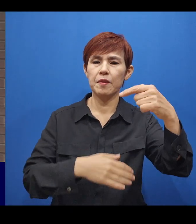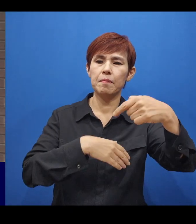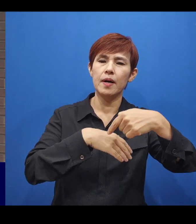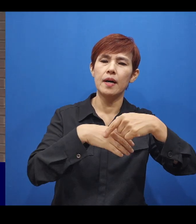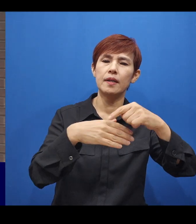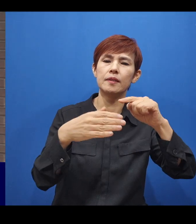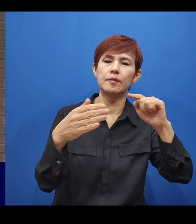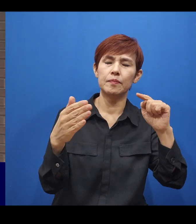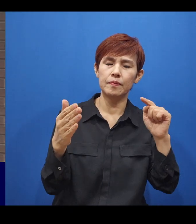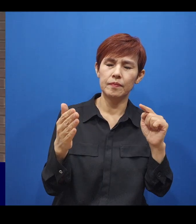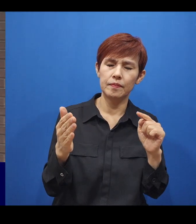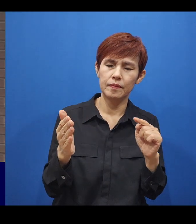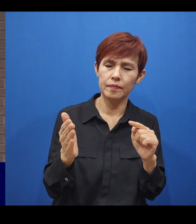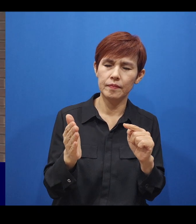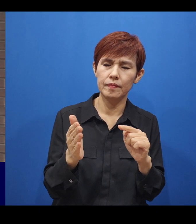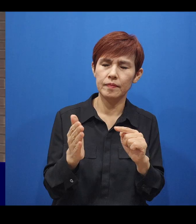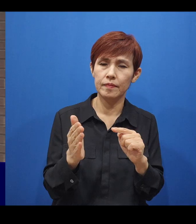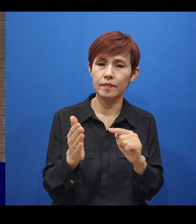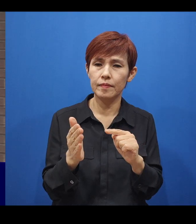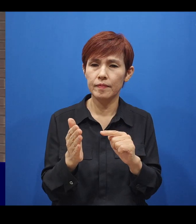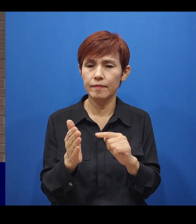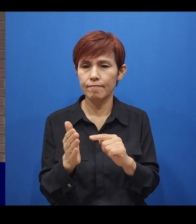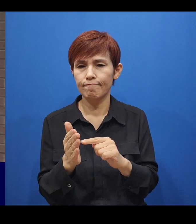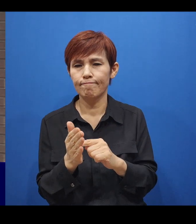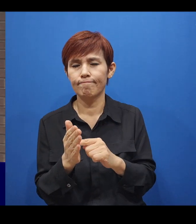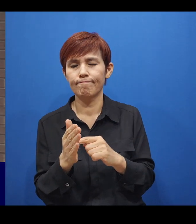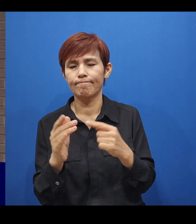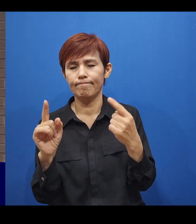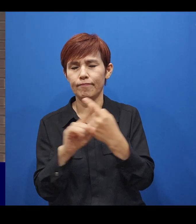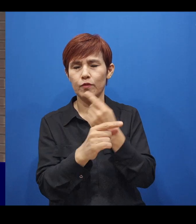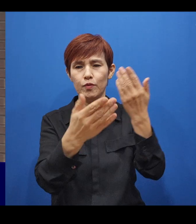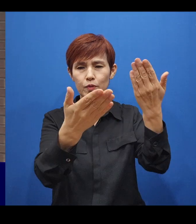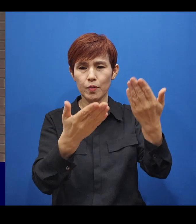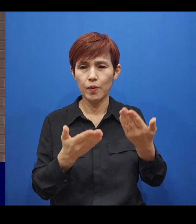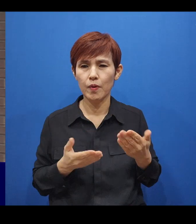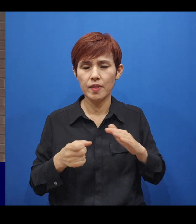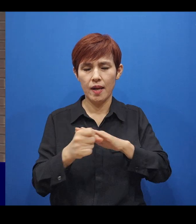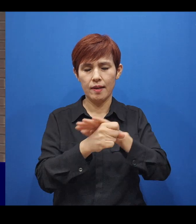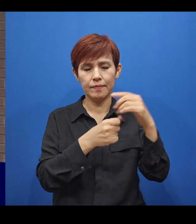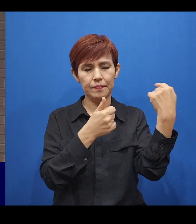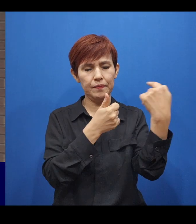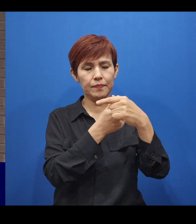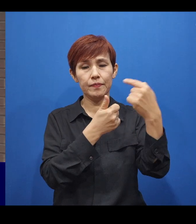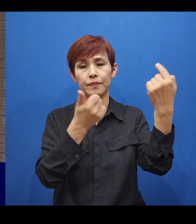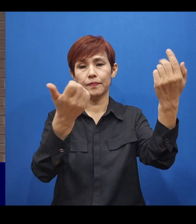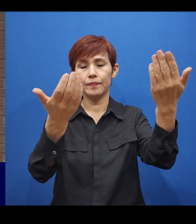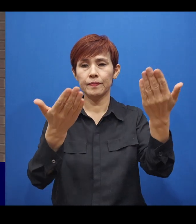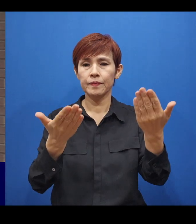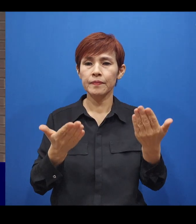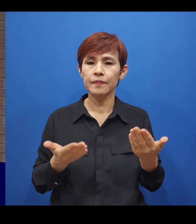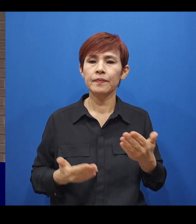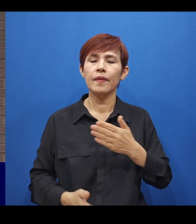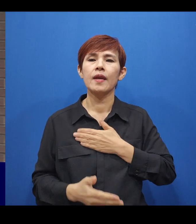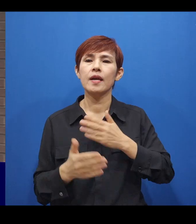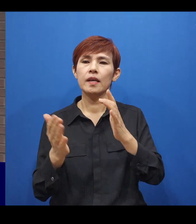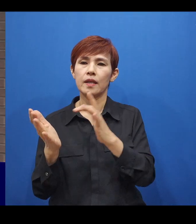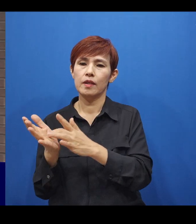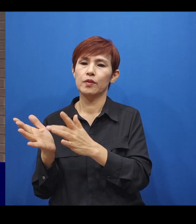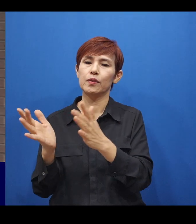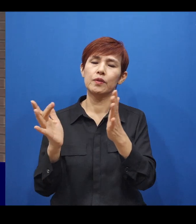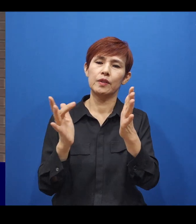굳은 마음 제하시고 사랑을 가르치신